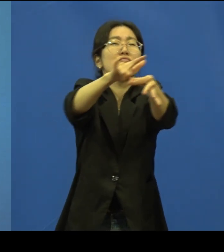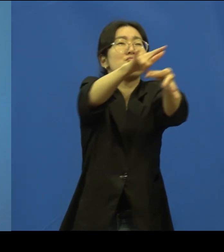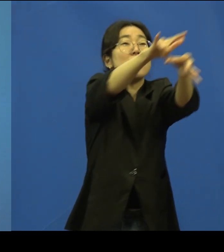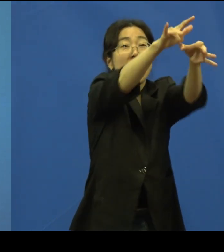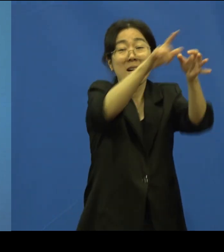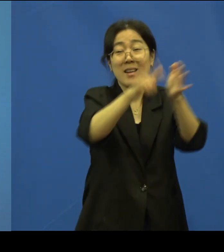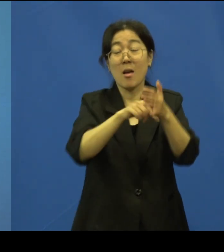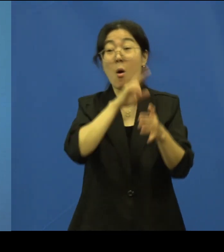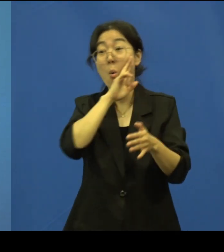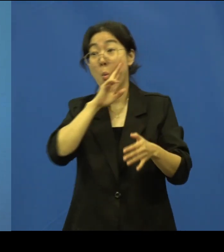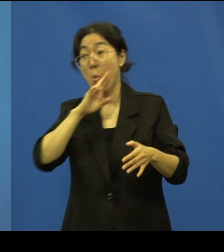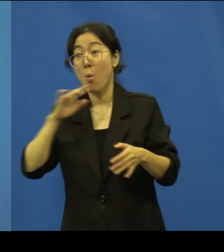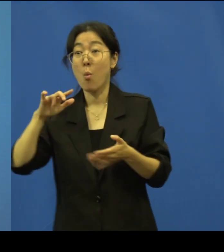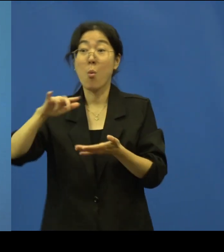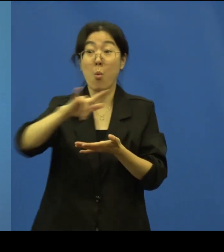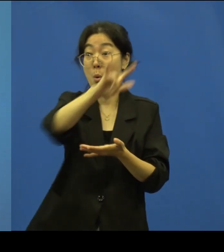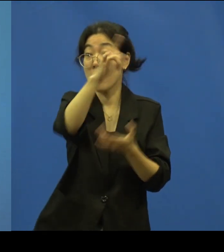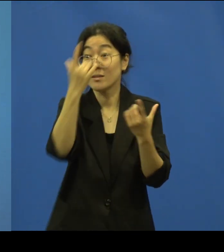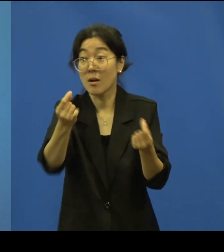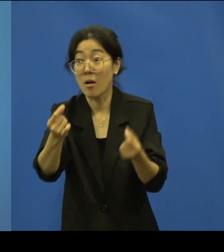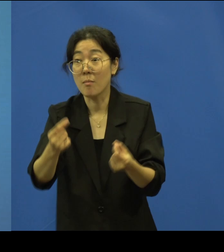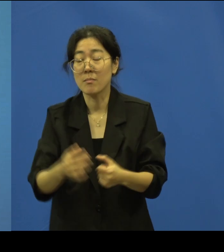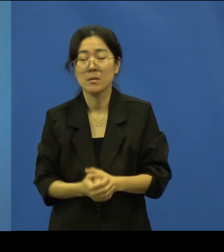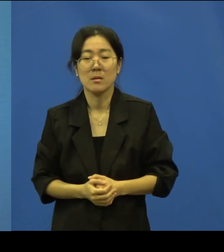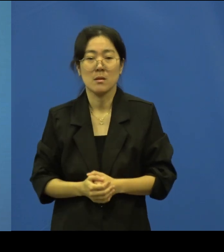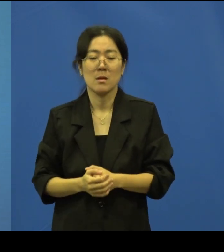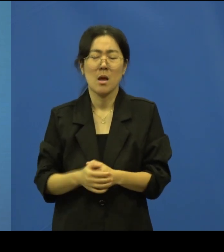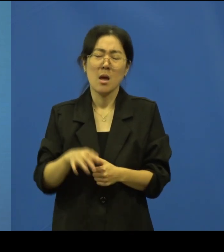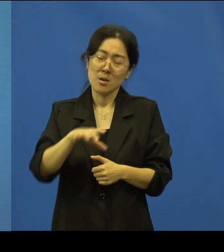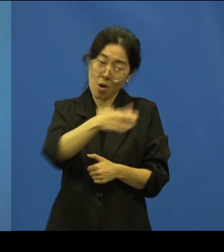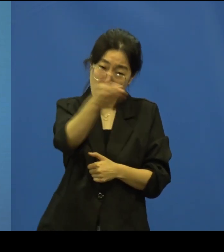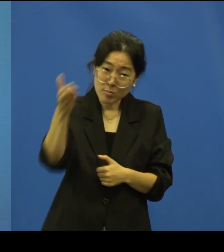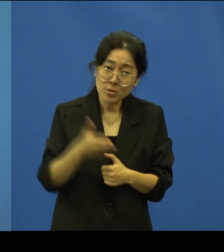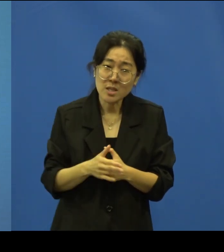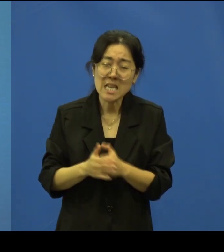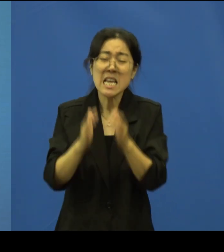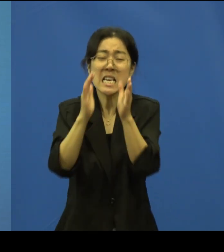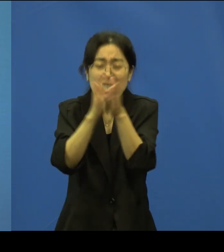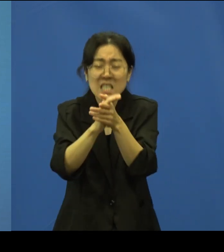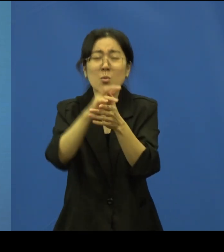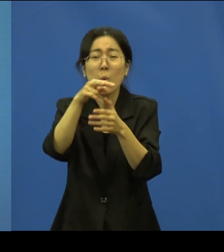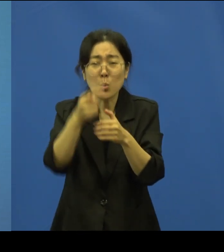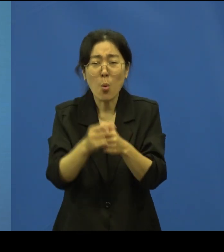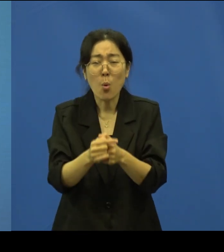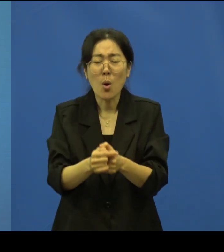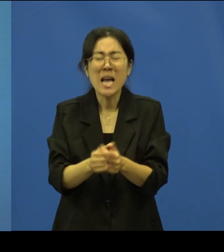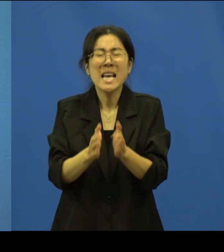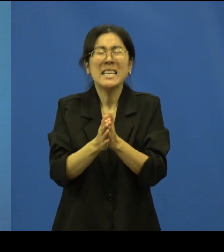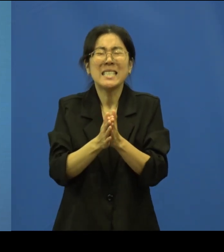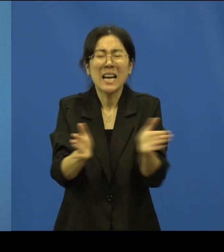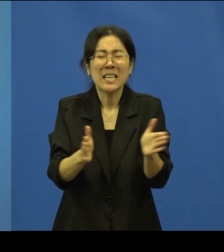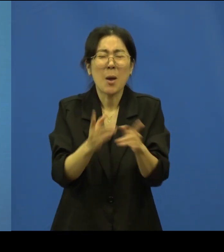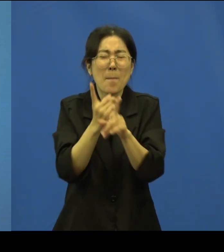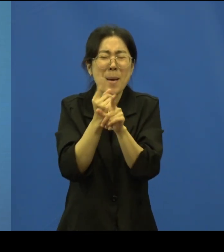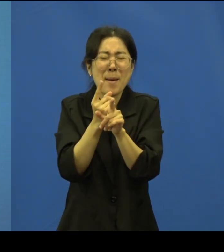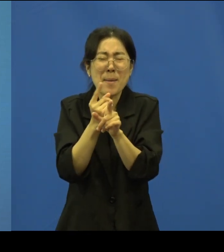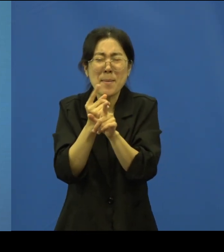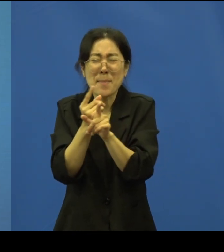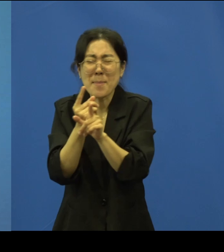그러면 이게 안 가라앉아요. 기도의 비행기가 안 가라앉아요. 근데 그때 저는 금요일날